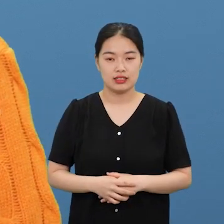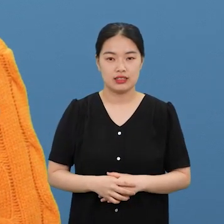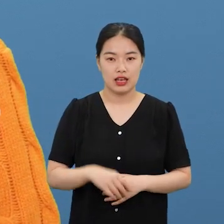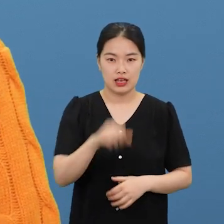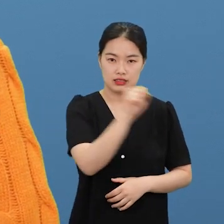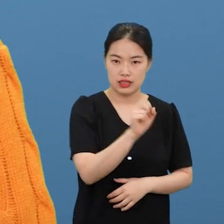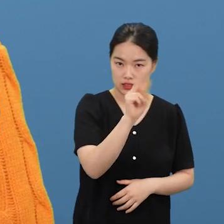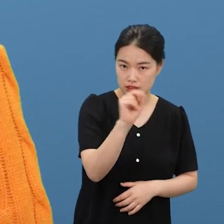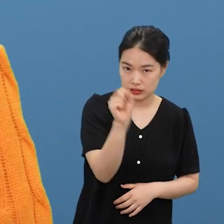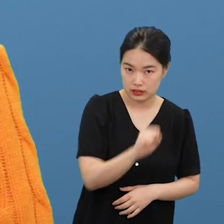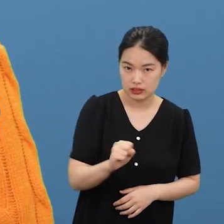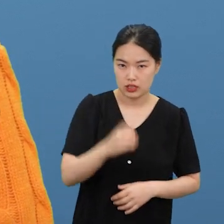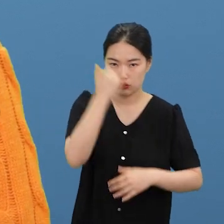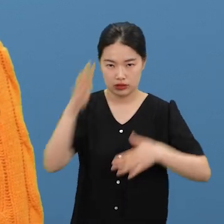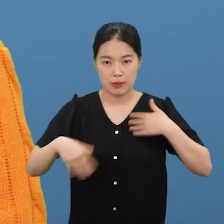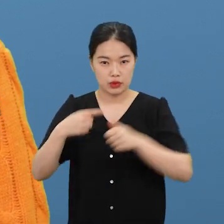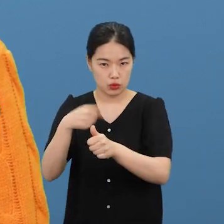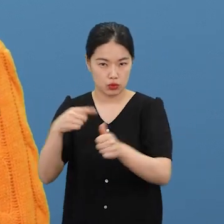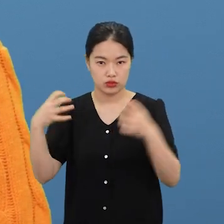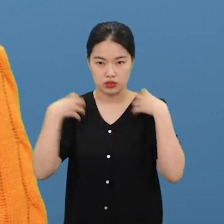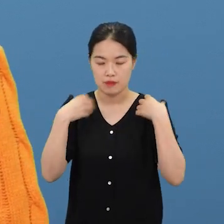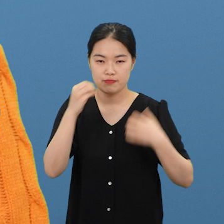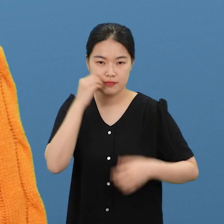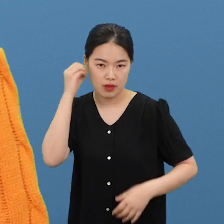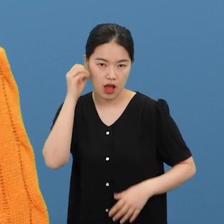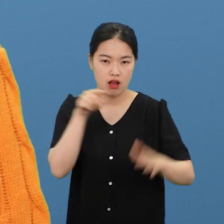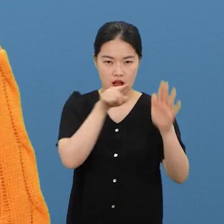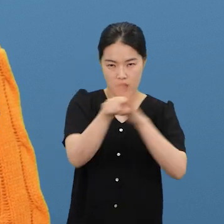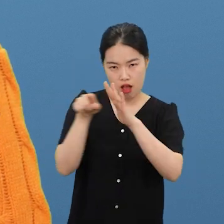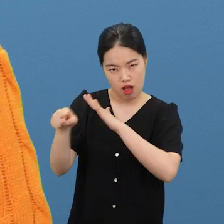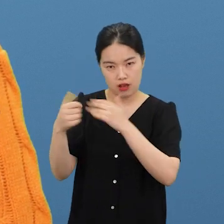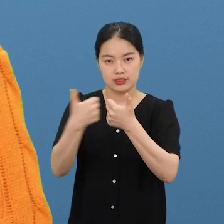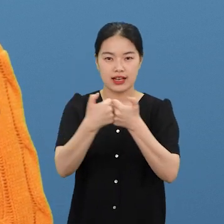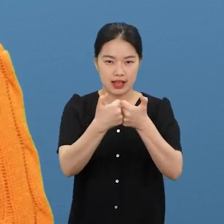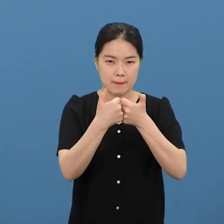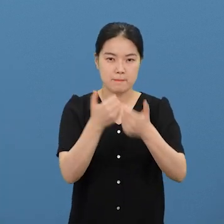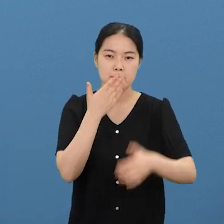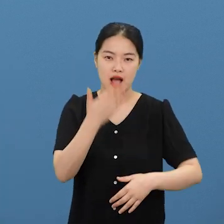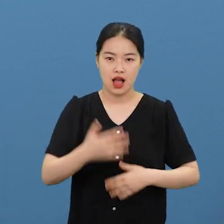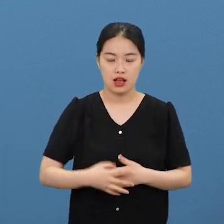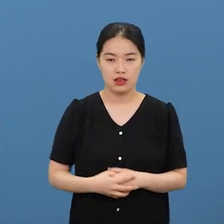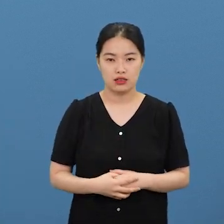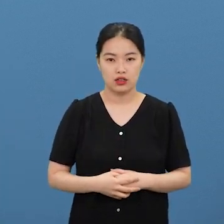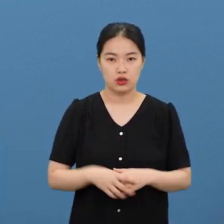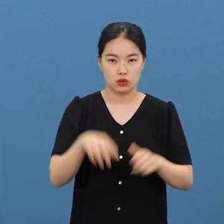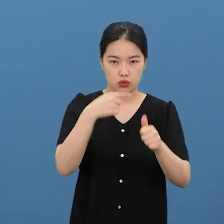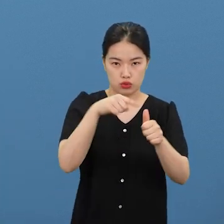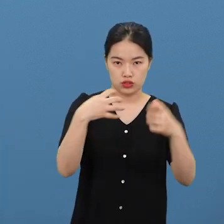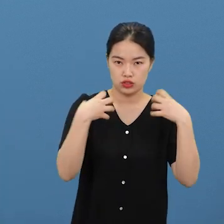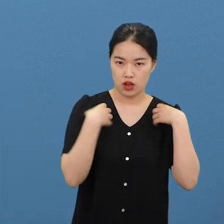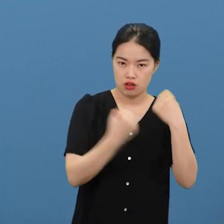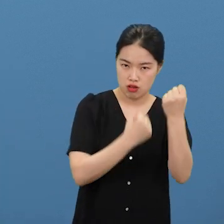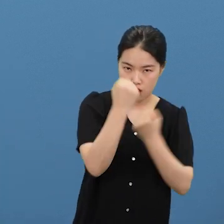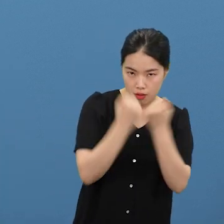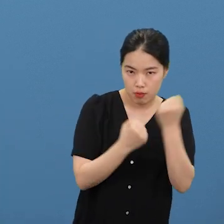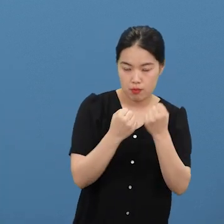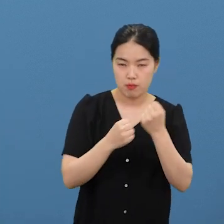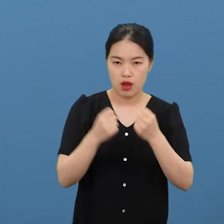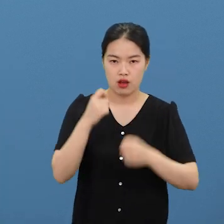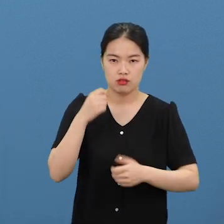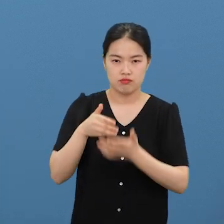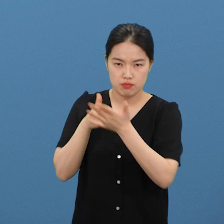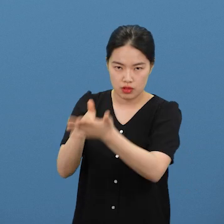SNS 충남교육 채널과 교육청 누리집에서 이용할 수 있는 이 챗봇은 교육청 안내, 민원